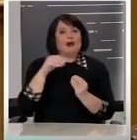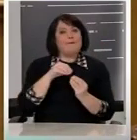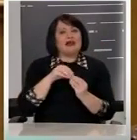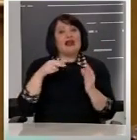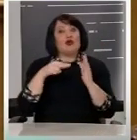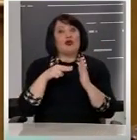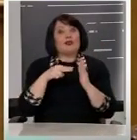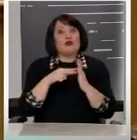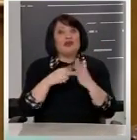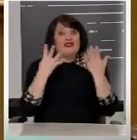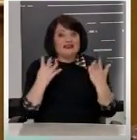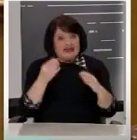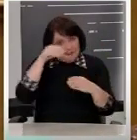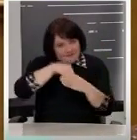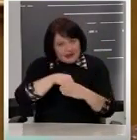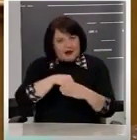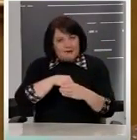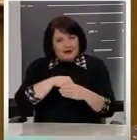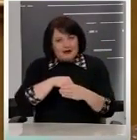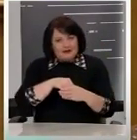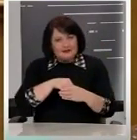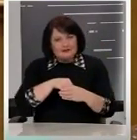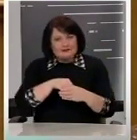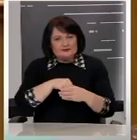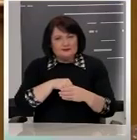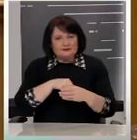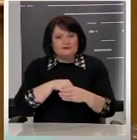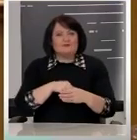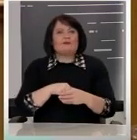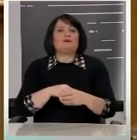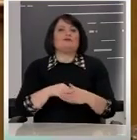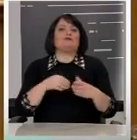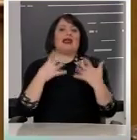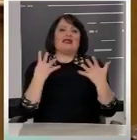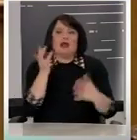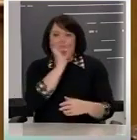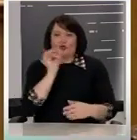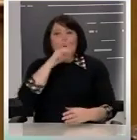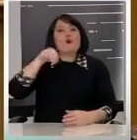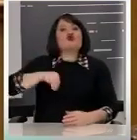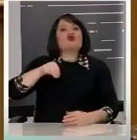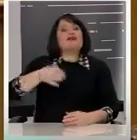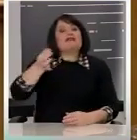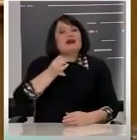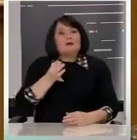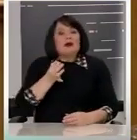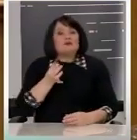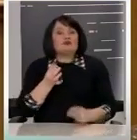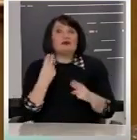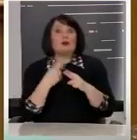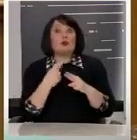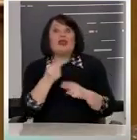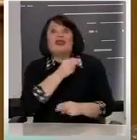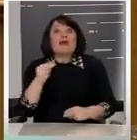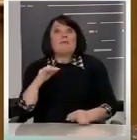του 2009. Το 9 Οκτωβρίου ο Μοσκοβισί λέει ότι το βασικό ζήτημα